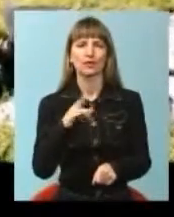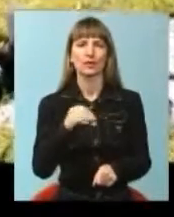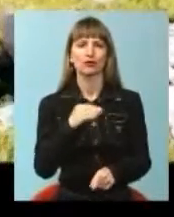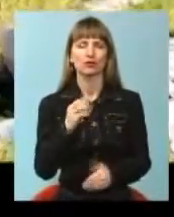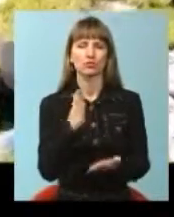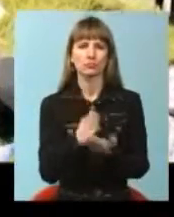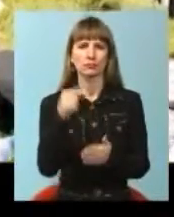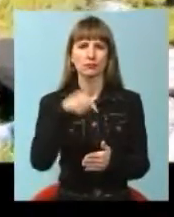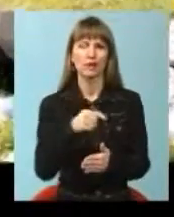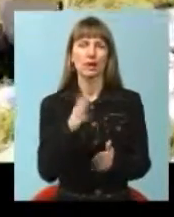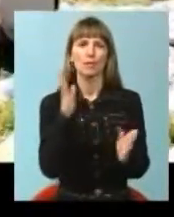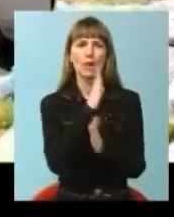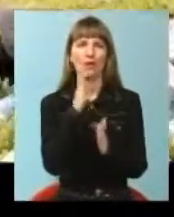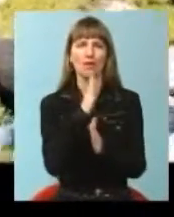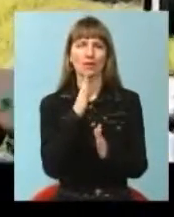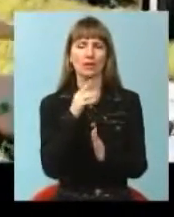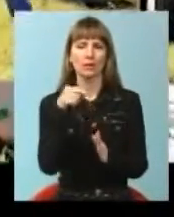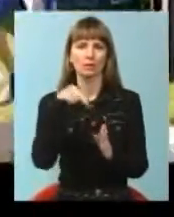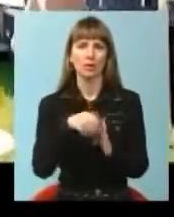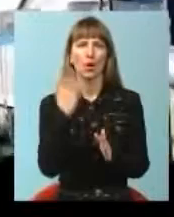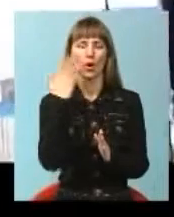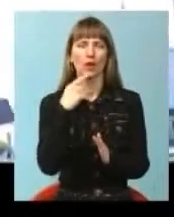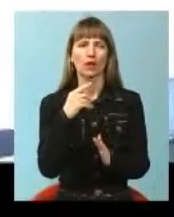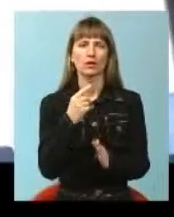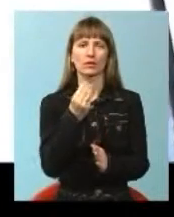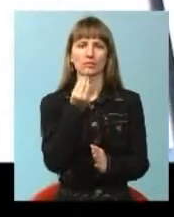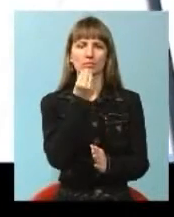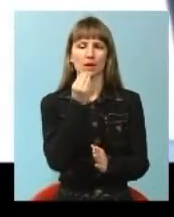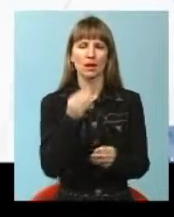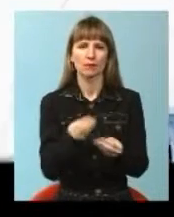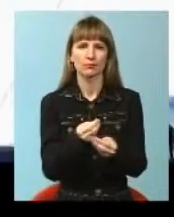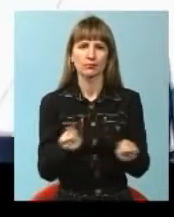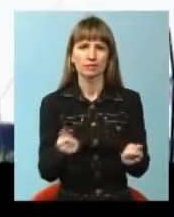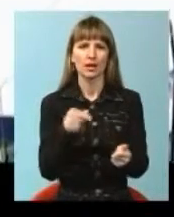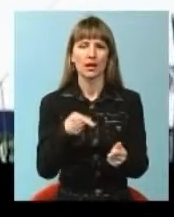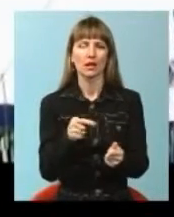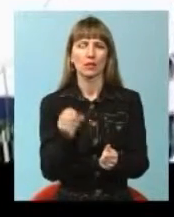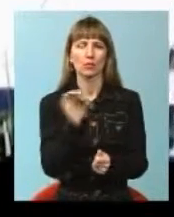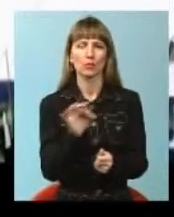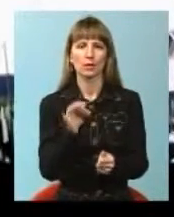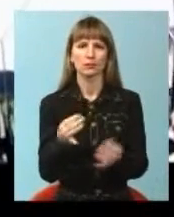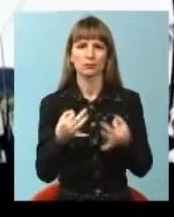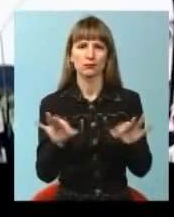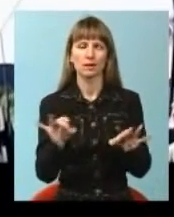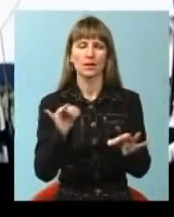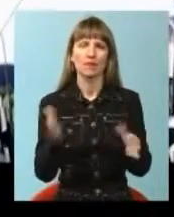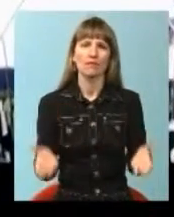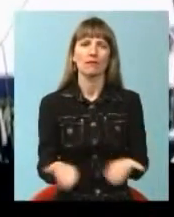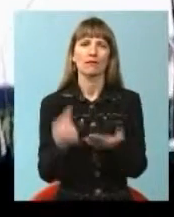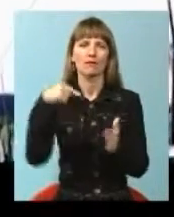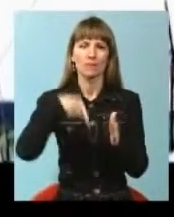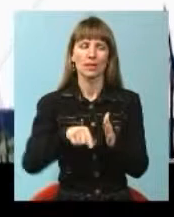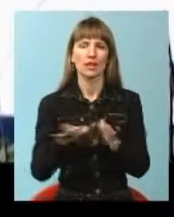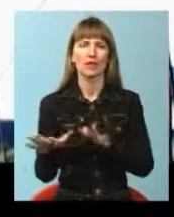містяться маленькі повітряні бульбашки. І коли льодяник розчиняється у газованому напої, то ці бульбашки звільняються та виштовхують всю рідину